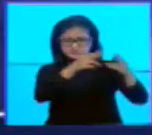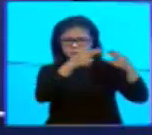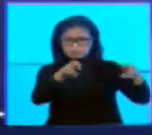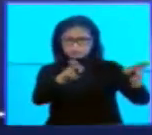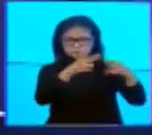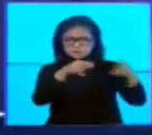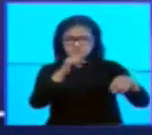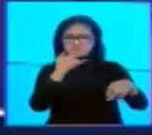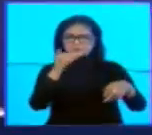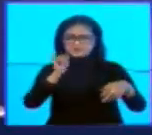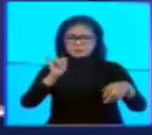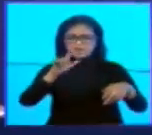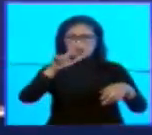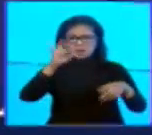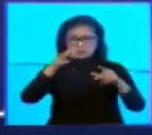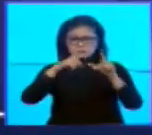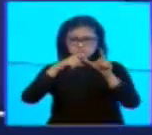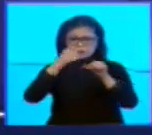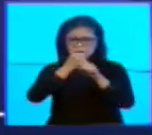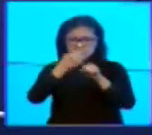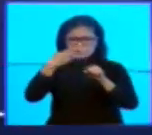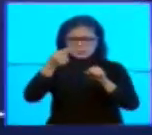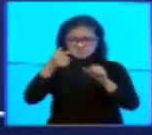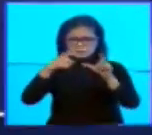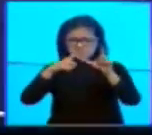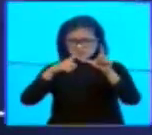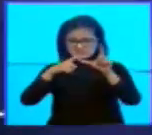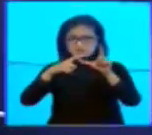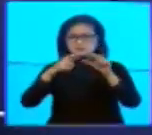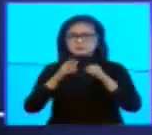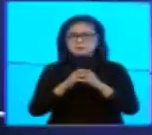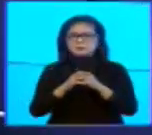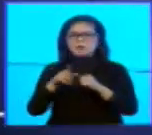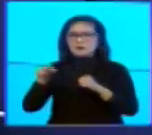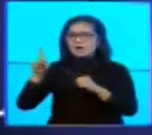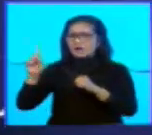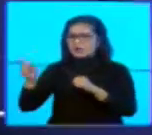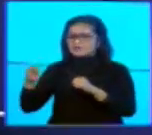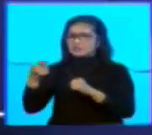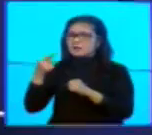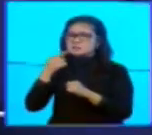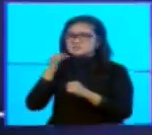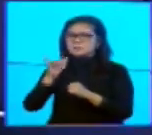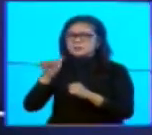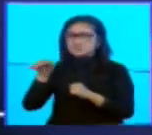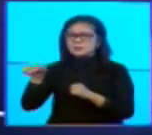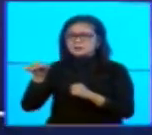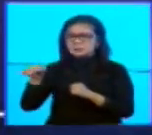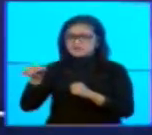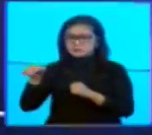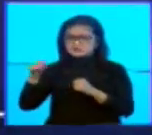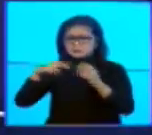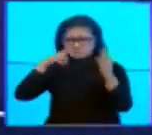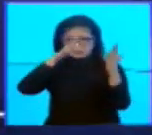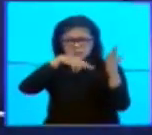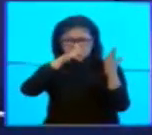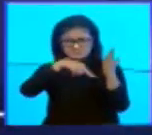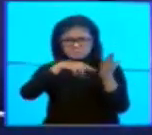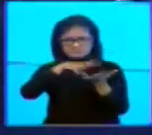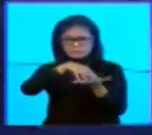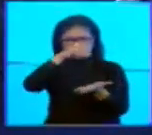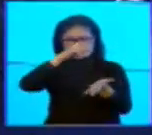Angeles. Kemudian ada World Garden seperti di Dubai. Nanti ada data center, technology center